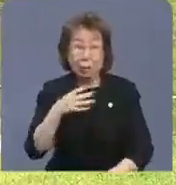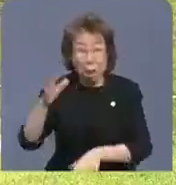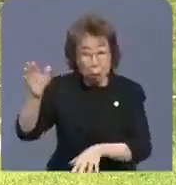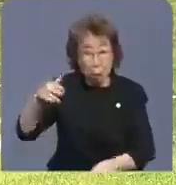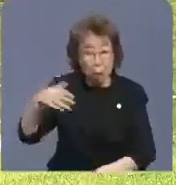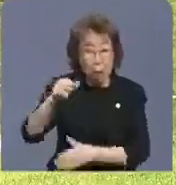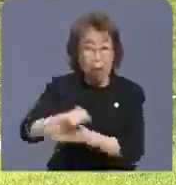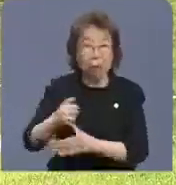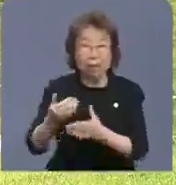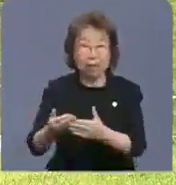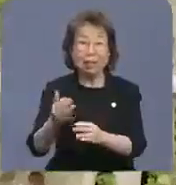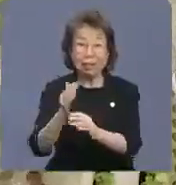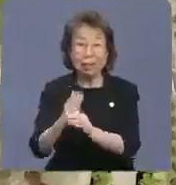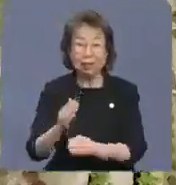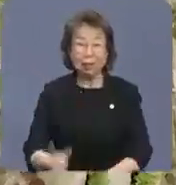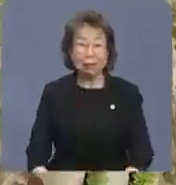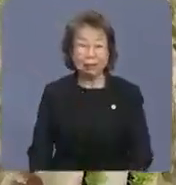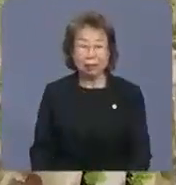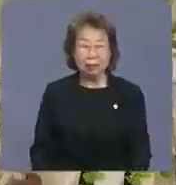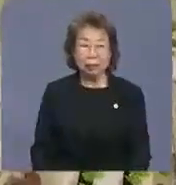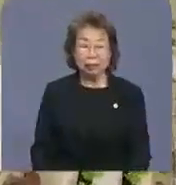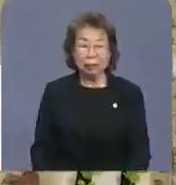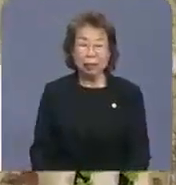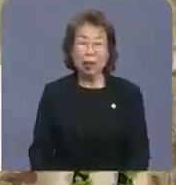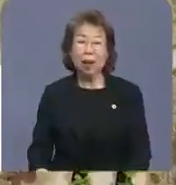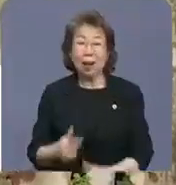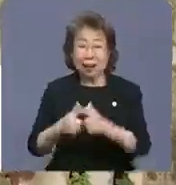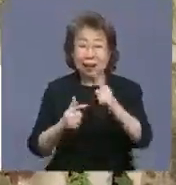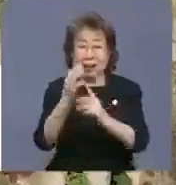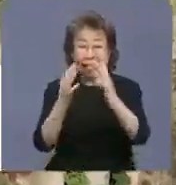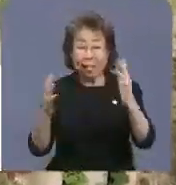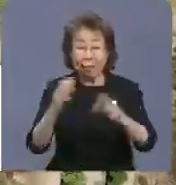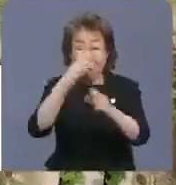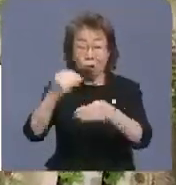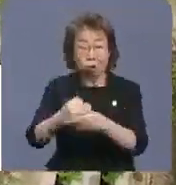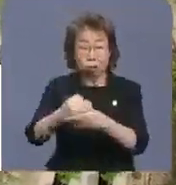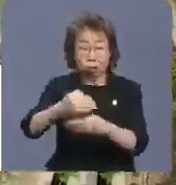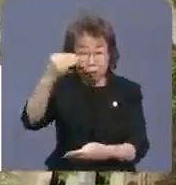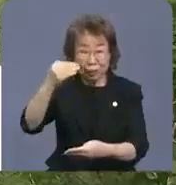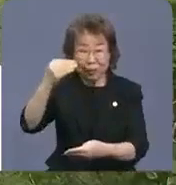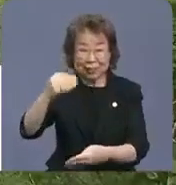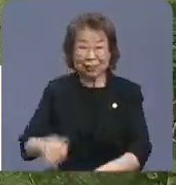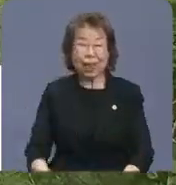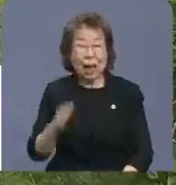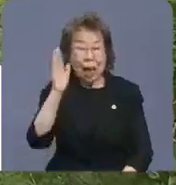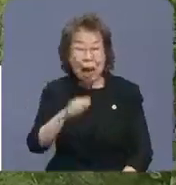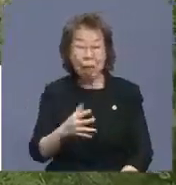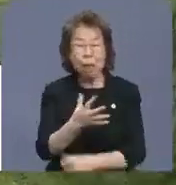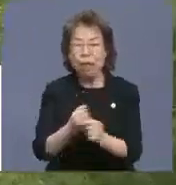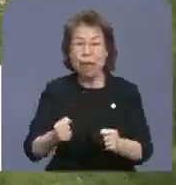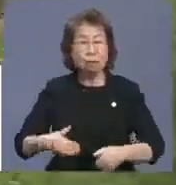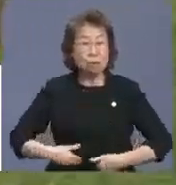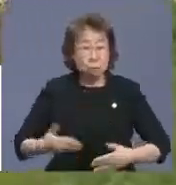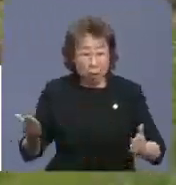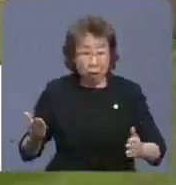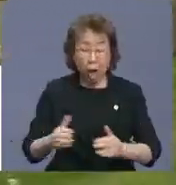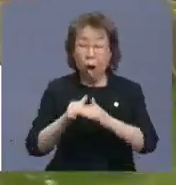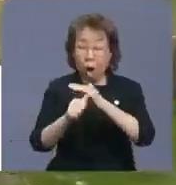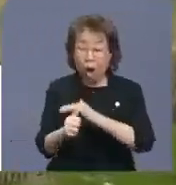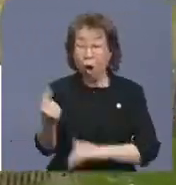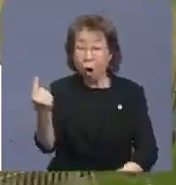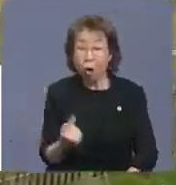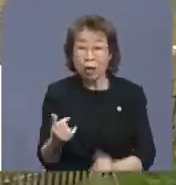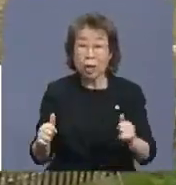대만 출입을 허용했습니다 부산시가 수목원의 문을 활짝 열었습니다 앞으로는 예약없이 현장방문